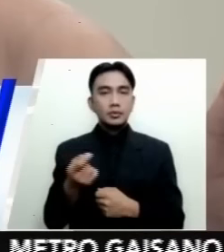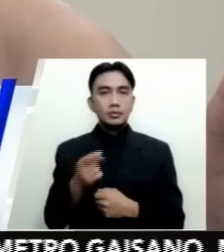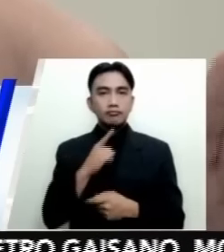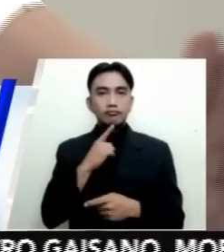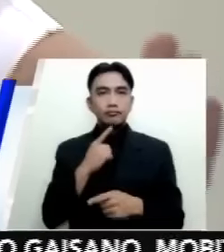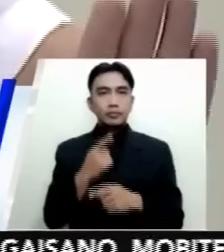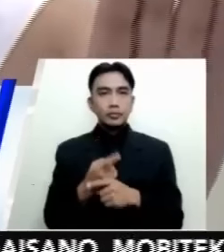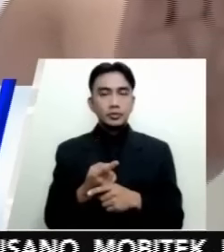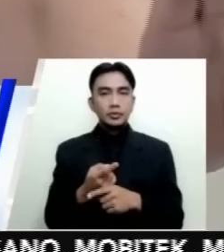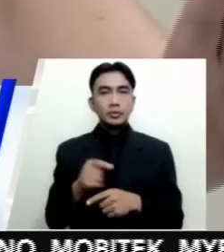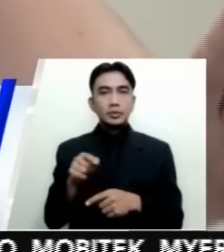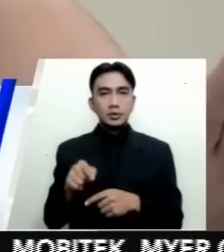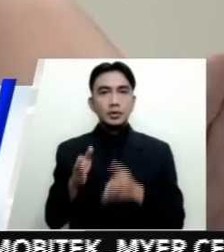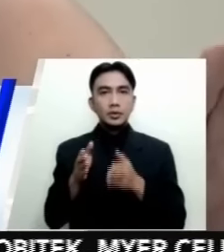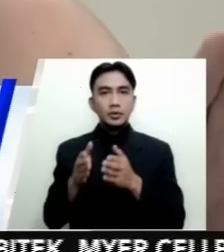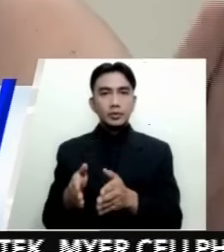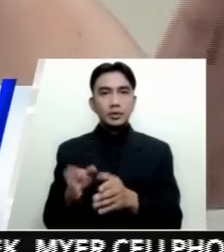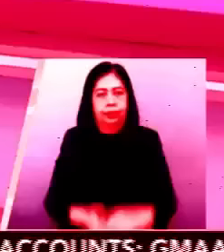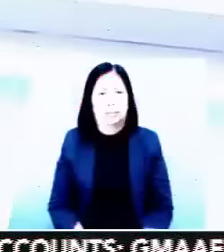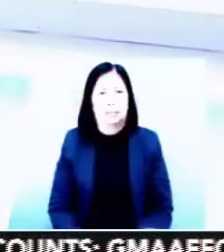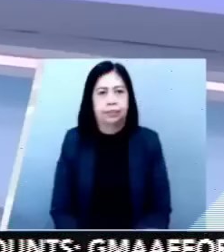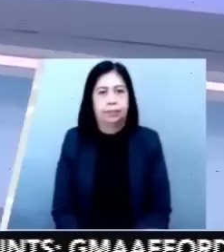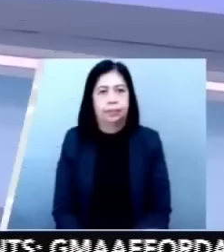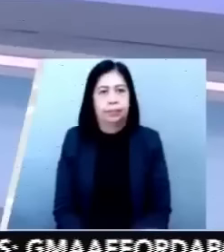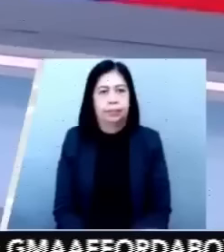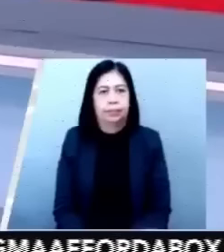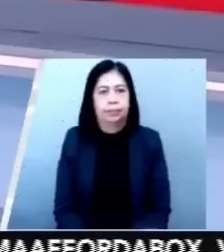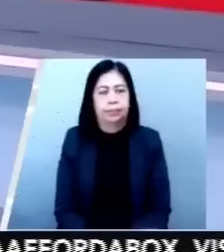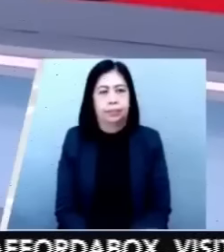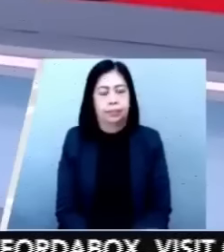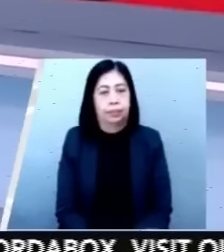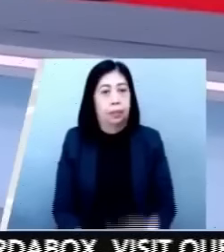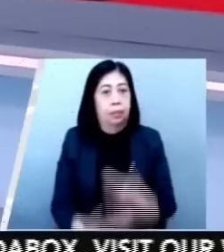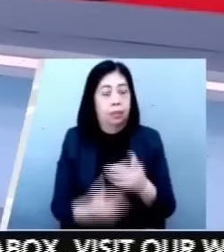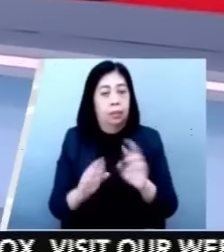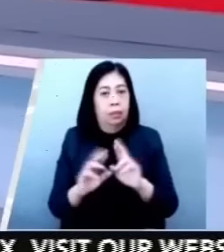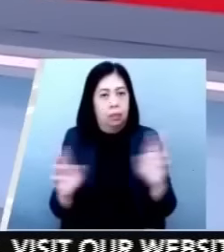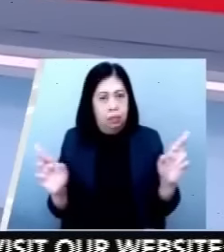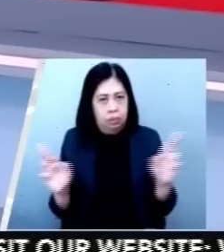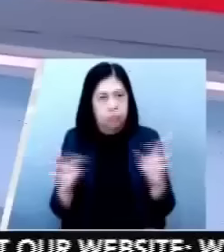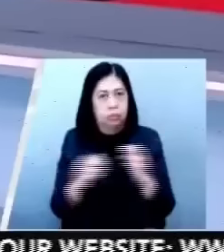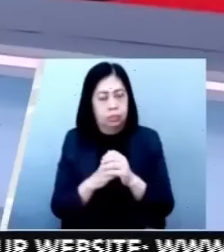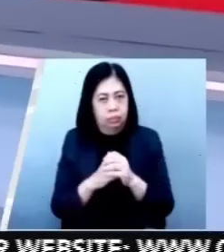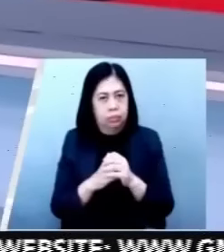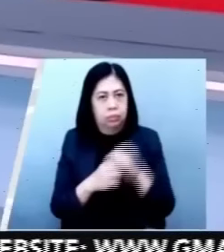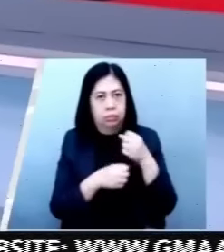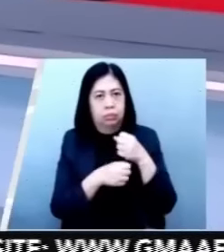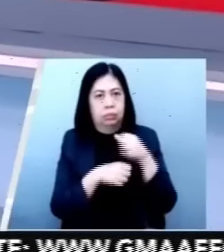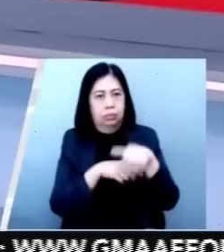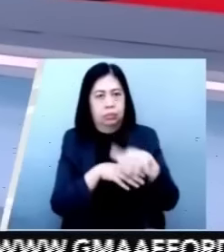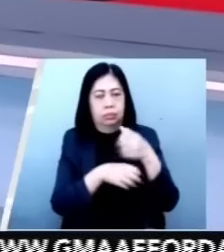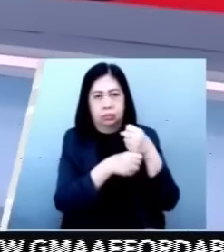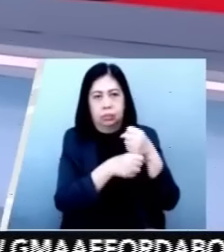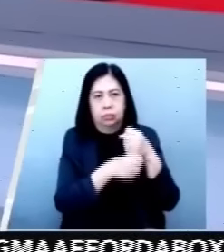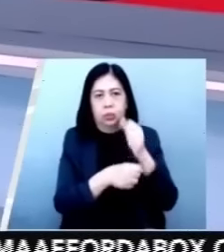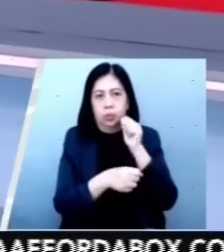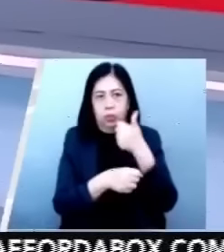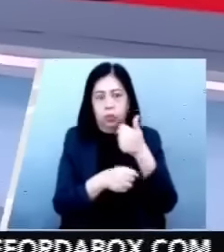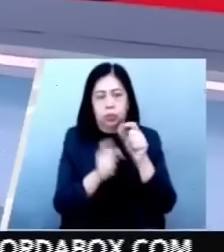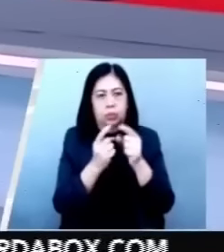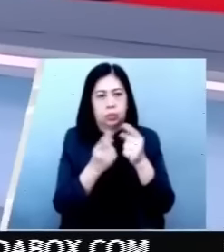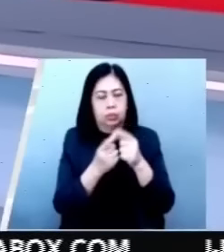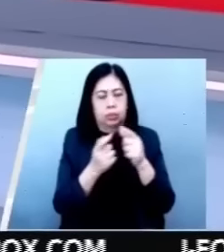route para po makatulong sa mga mananakay. May ikinasang buong araw na transport caravan ng ilang transport groups bukas bilang